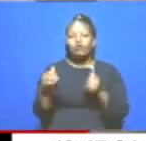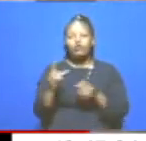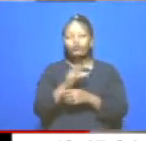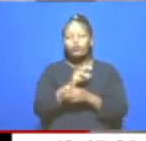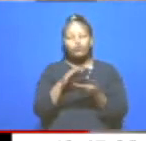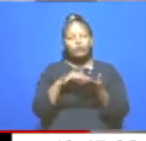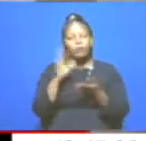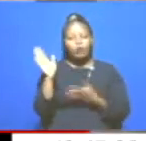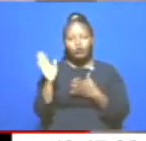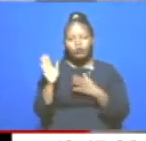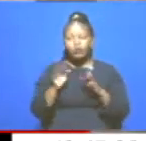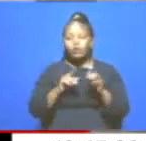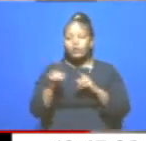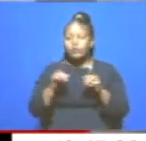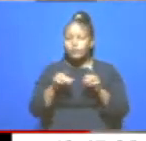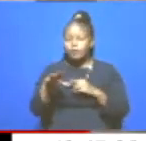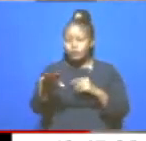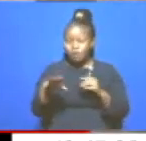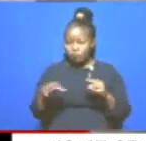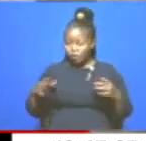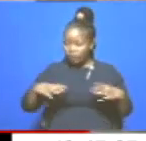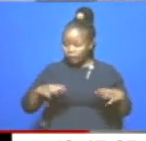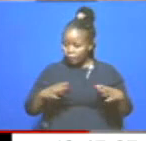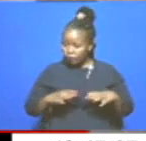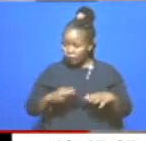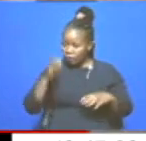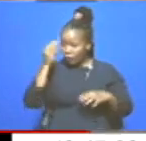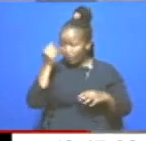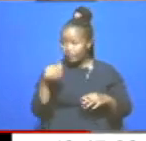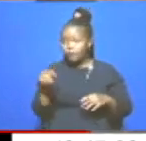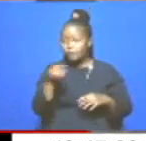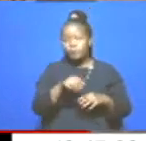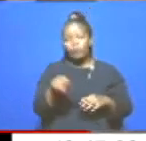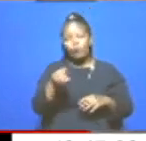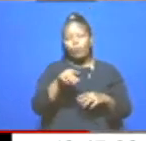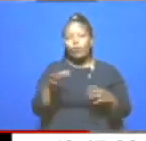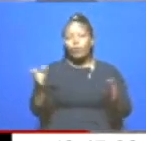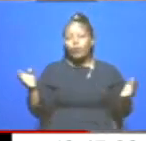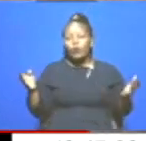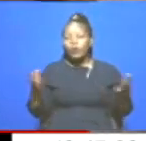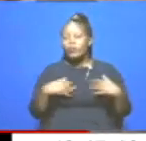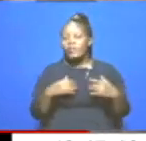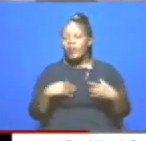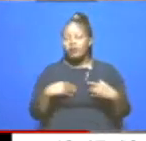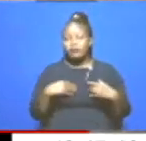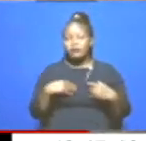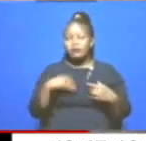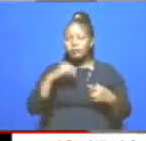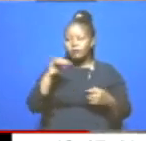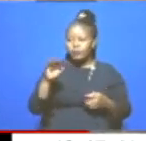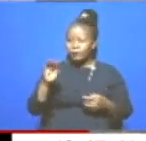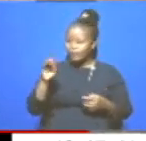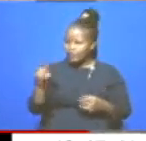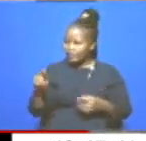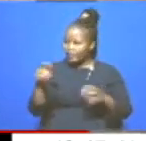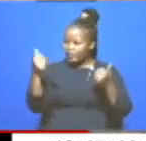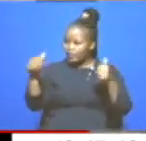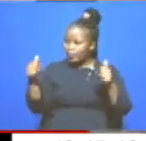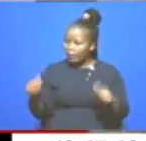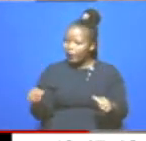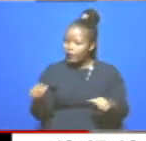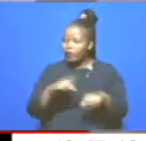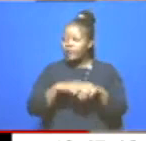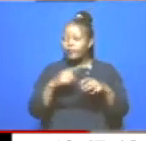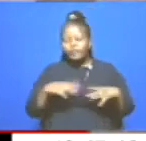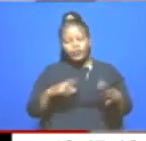gani hatujajengewa zile jeti jeti za kuweza kuwapeleka wananchi kuland wakiwa safi na